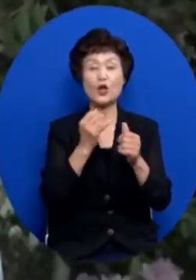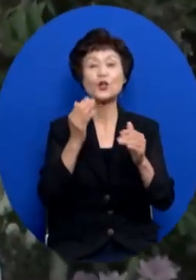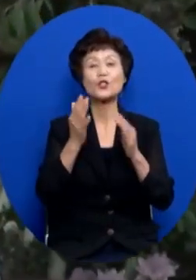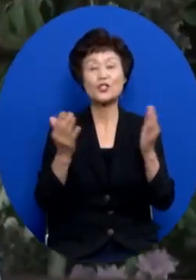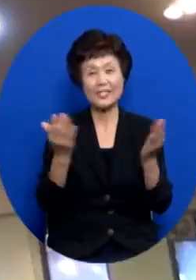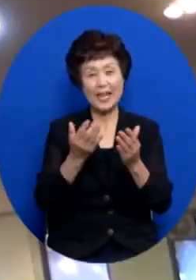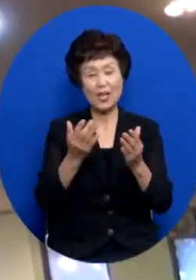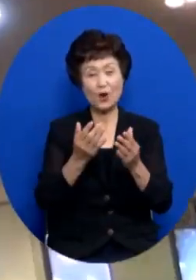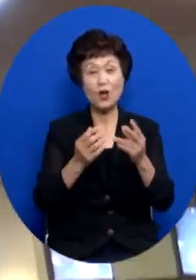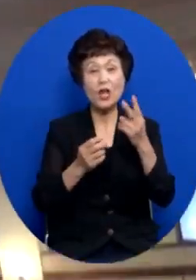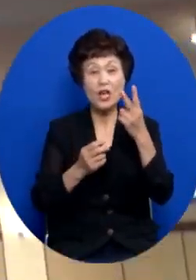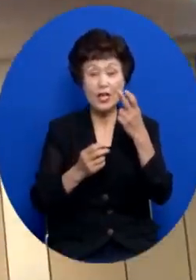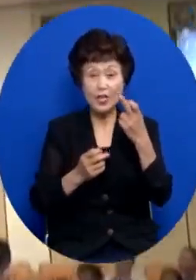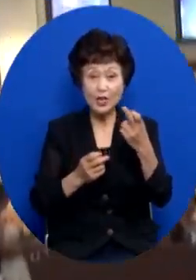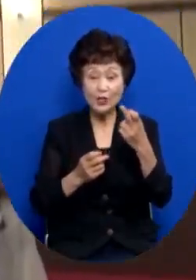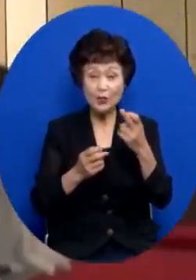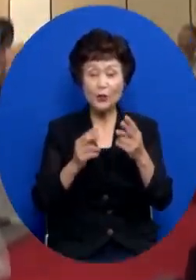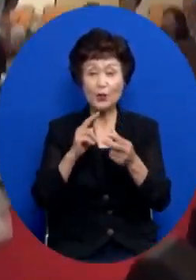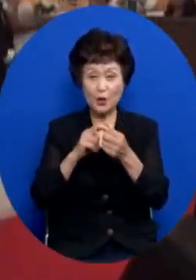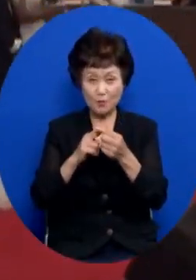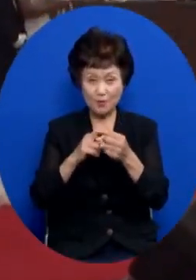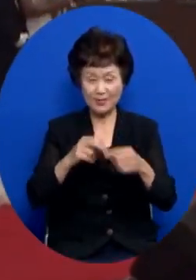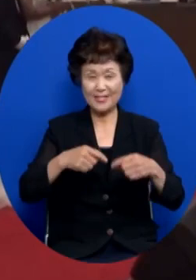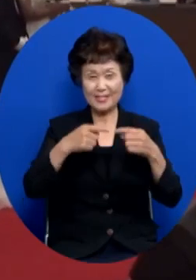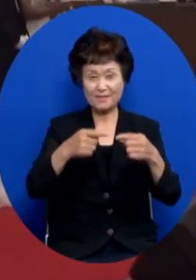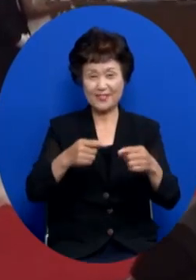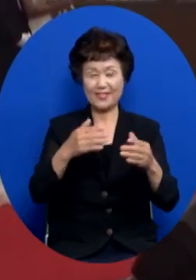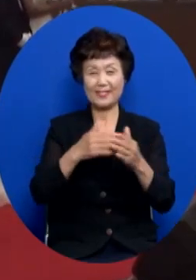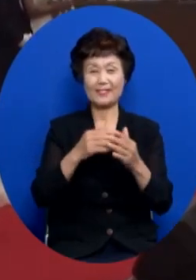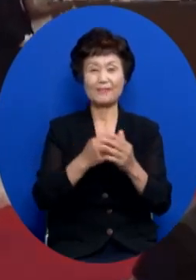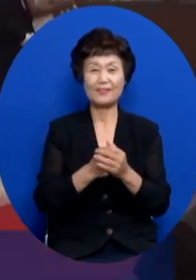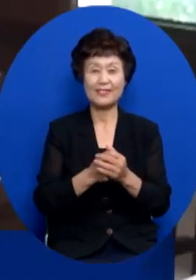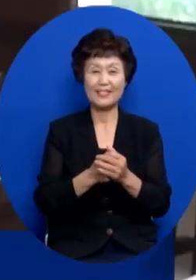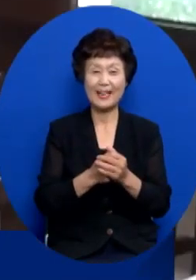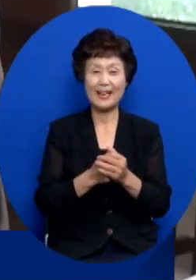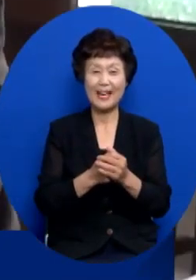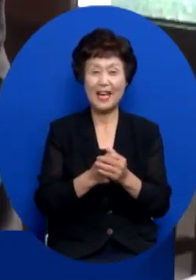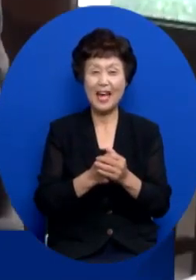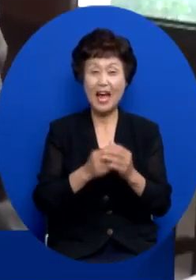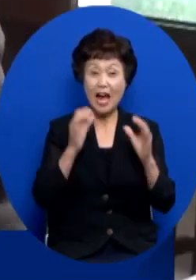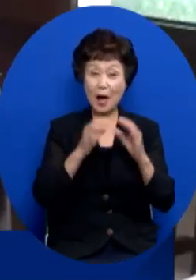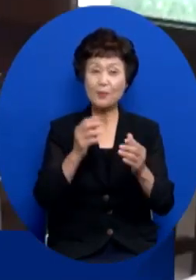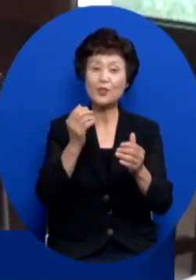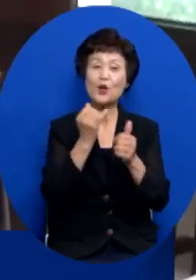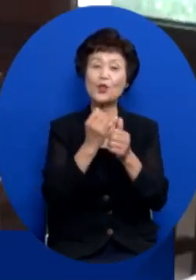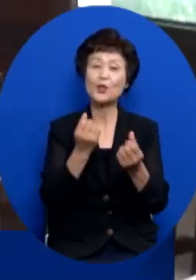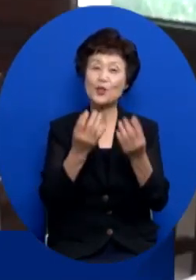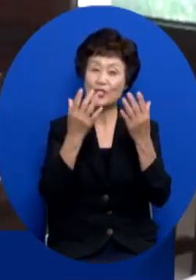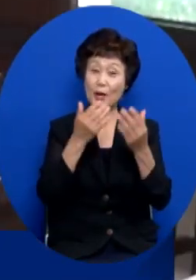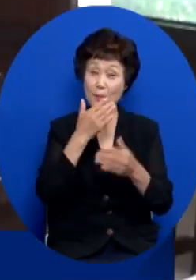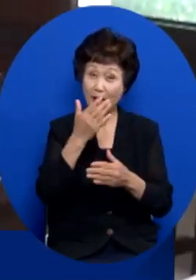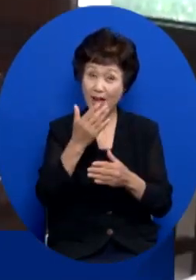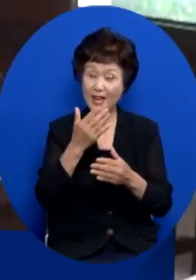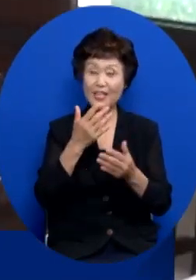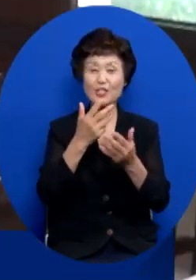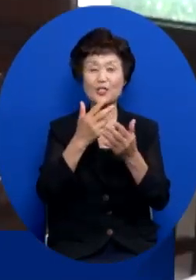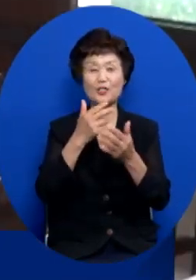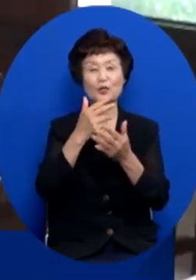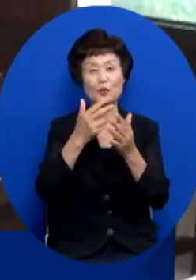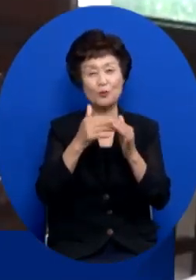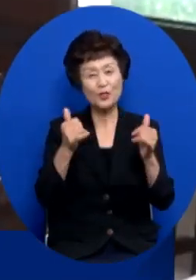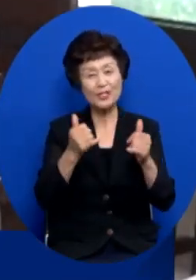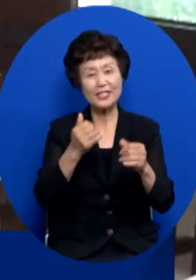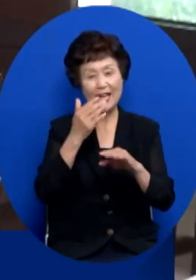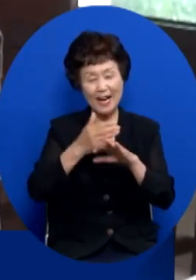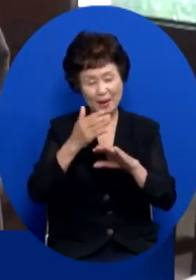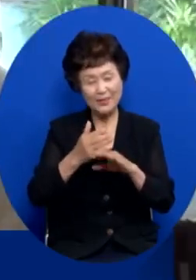열두 커플이 합동 결혼식에 참여했습니다. Sobrang nagpapasalamat ako sa lahat ng tumulong para mabuo tong araw na to. Ngayon